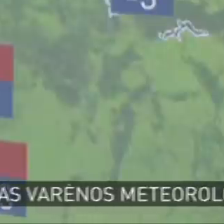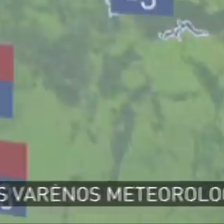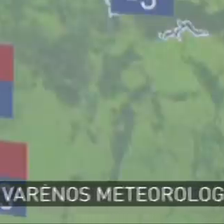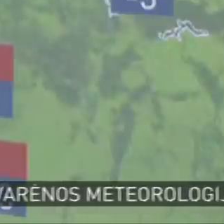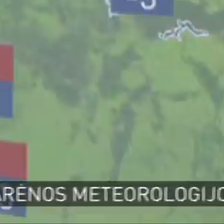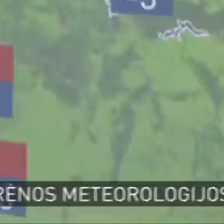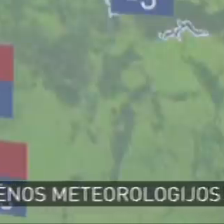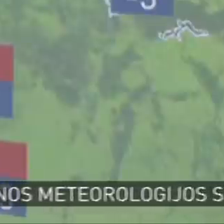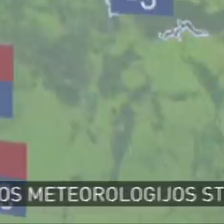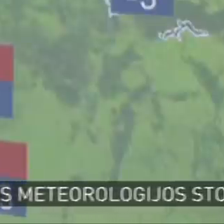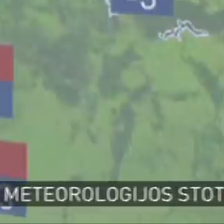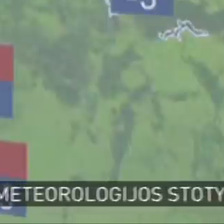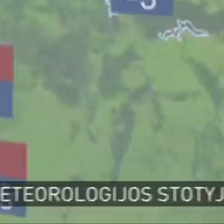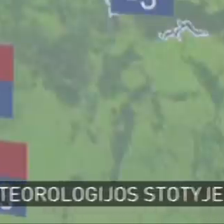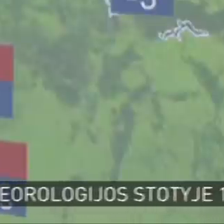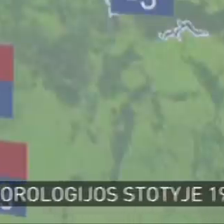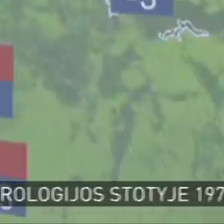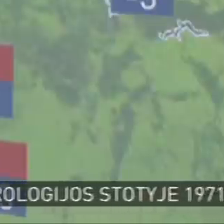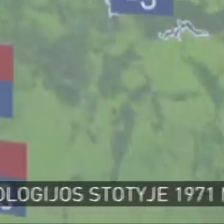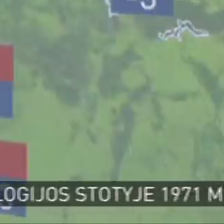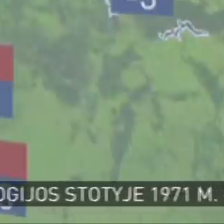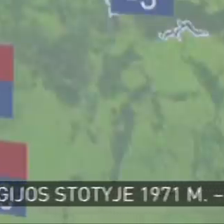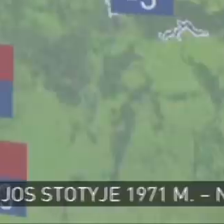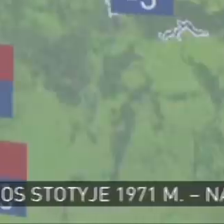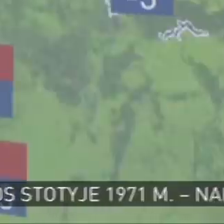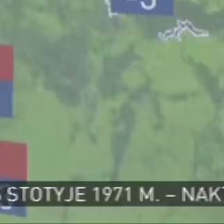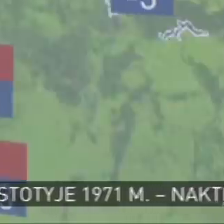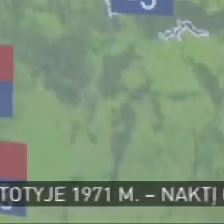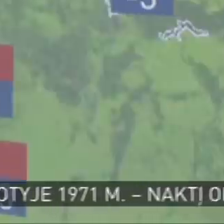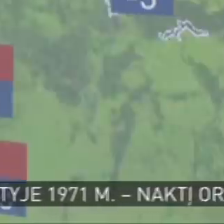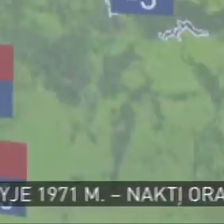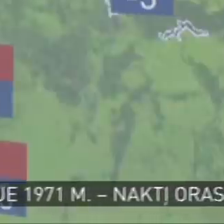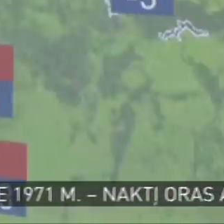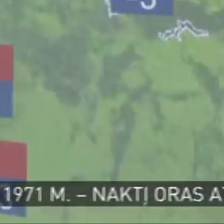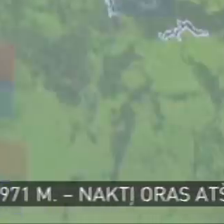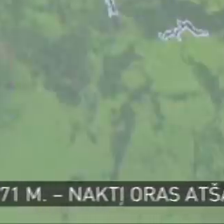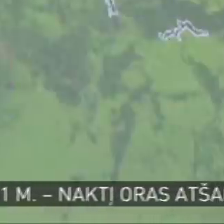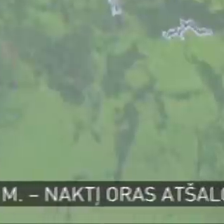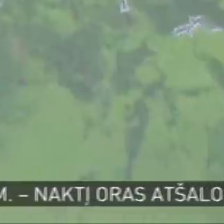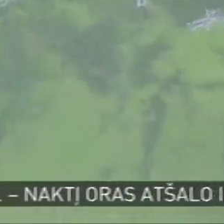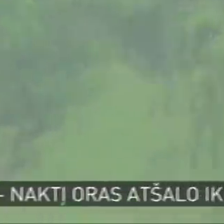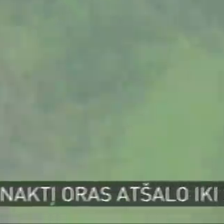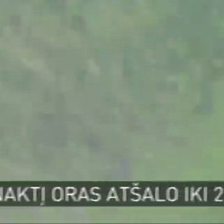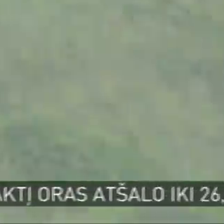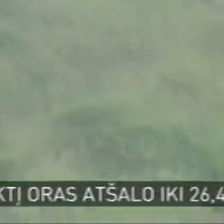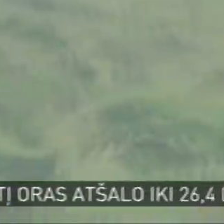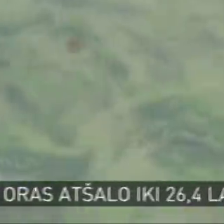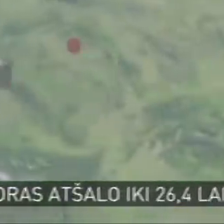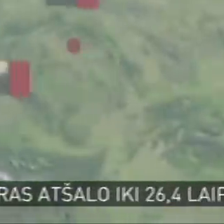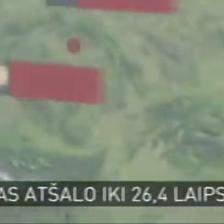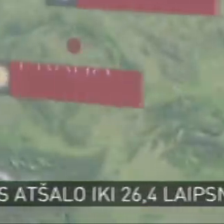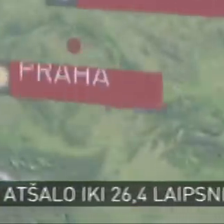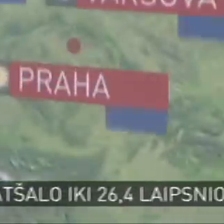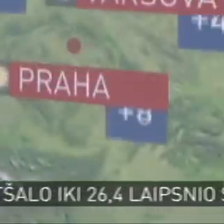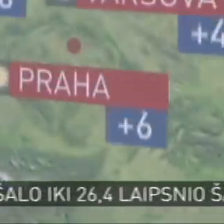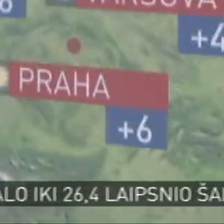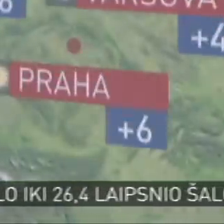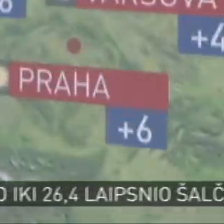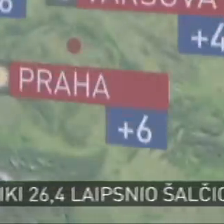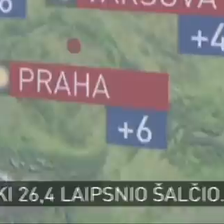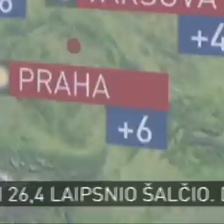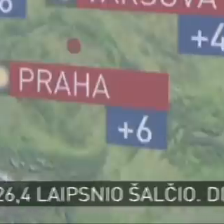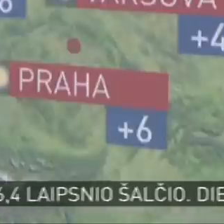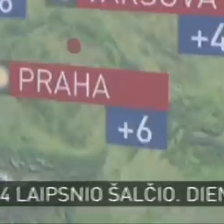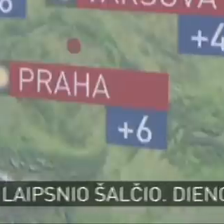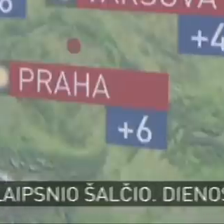Taliną. Gana šiltas oras plūs į pietų Skandinaviją. Osle 7, Stokholme rytoj 6 laipsniai šilumos. Saulėti orai centrinėje ir